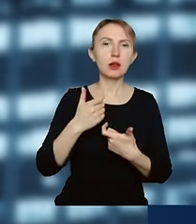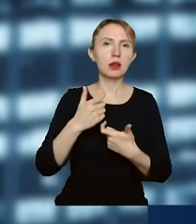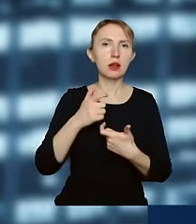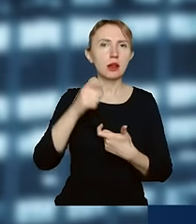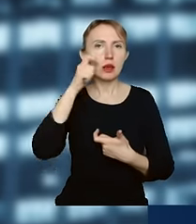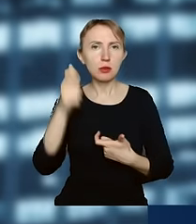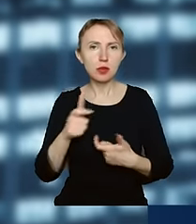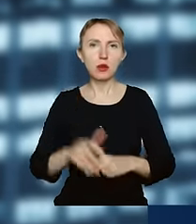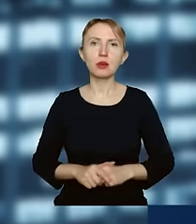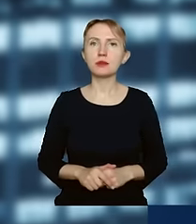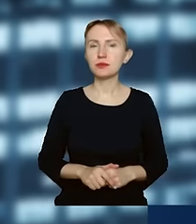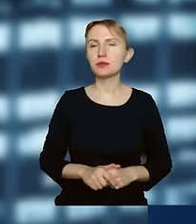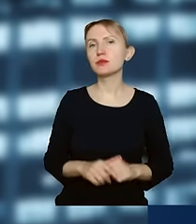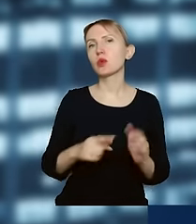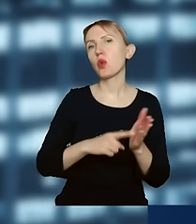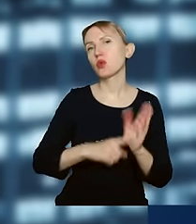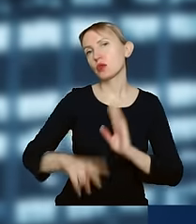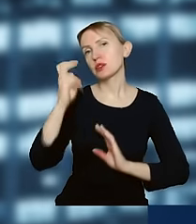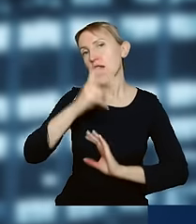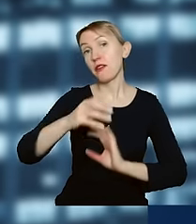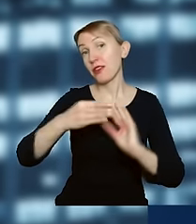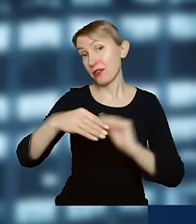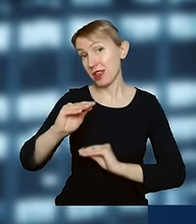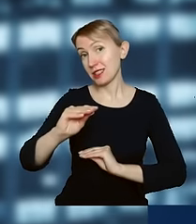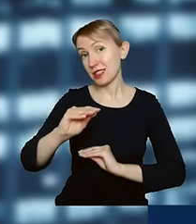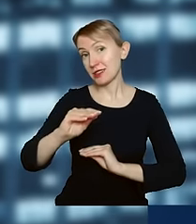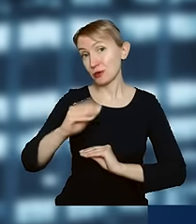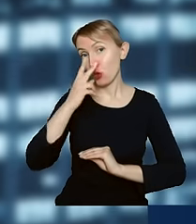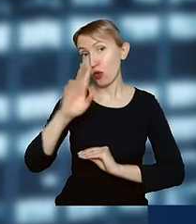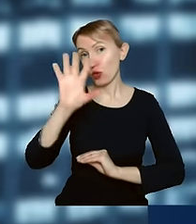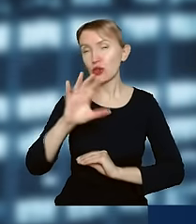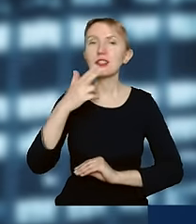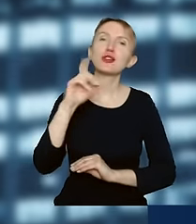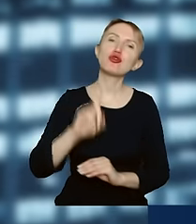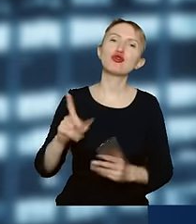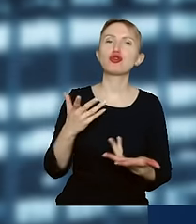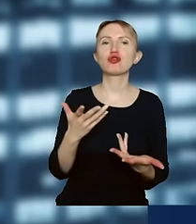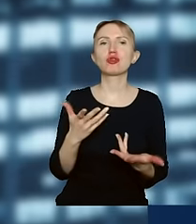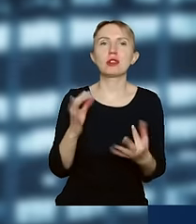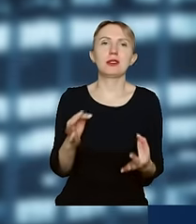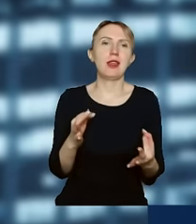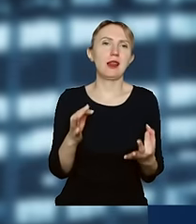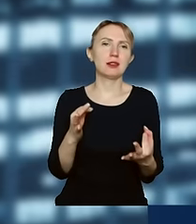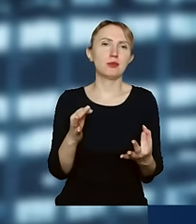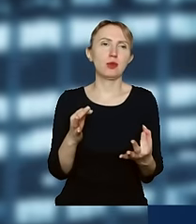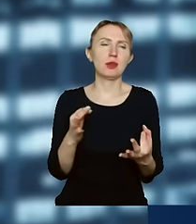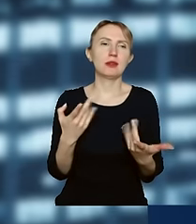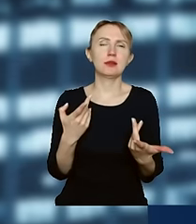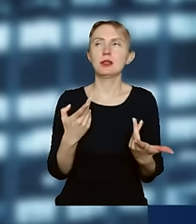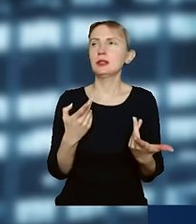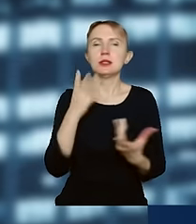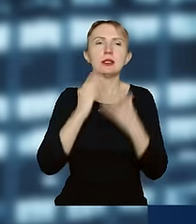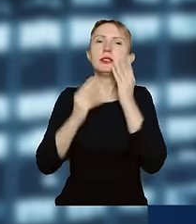dalej. To by było ciekawsze. To by było ciekawsze do oglądania niż tak, jak jest, bo ten cyrk, który tam się odbywa z